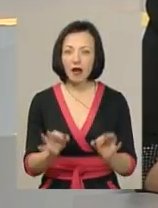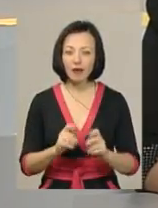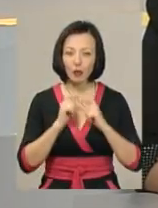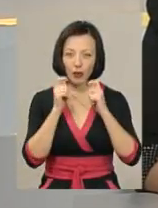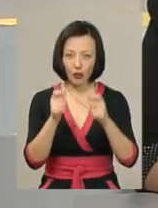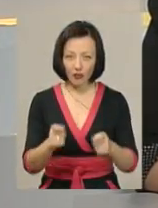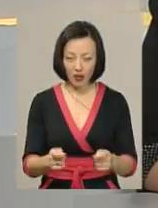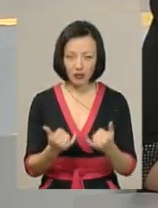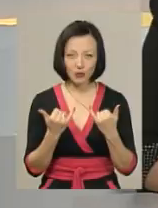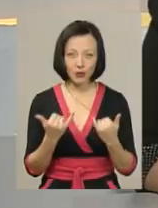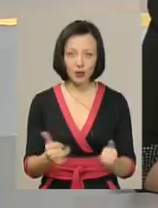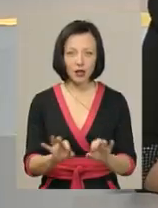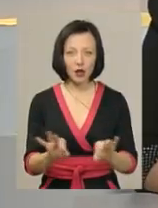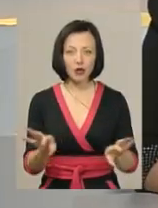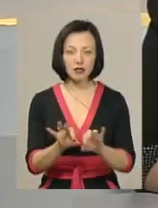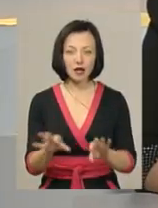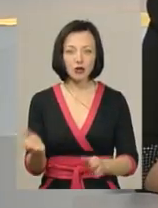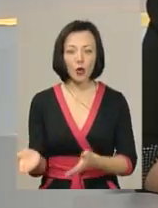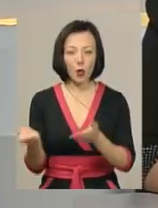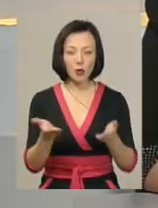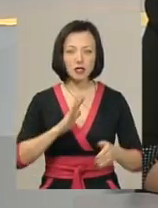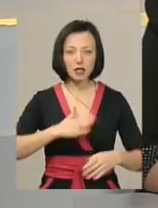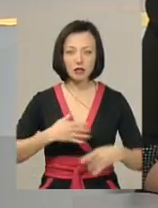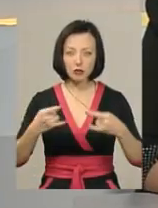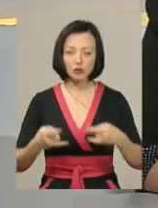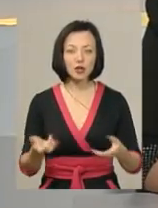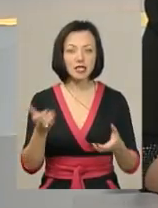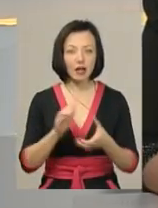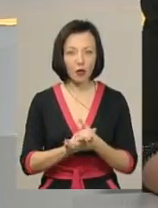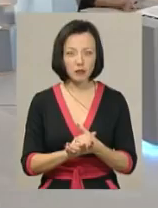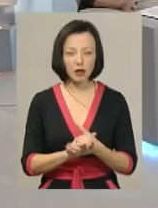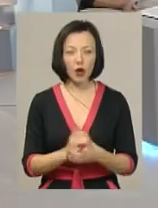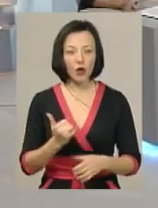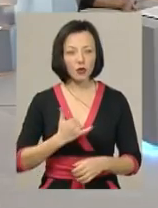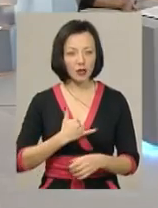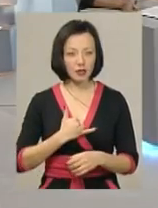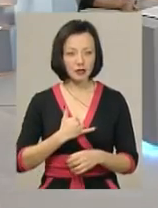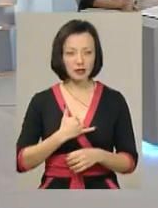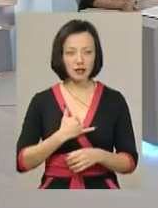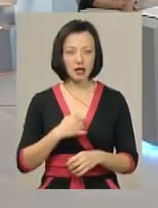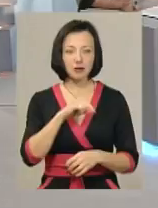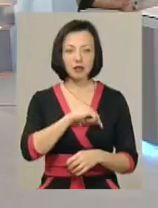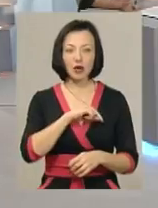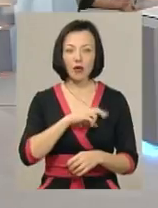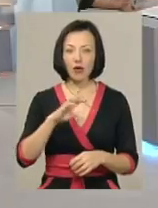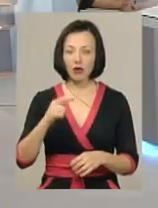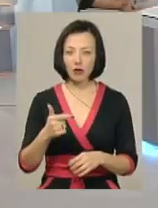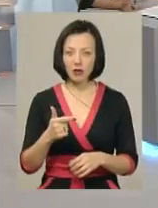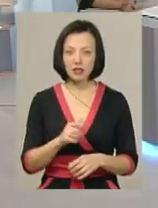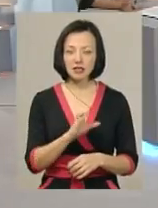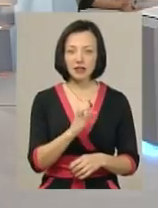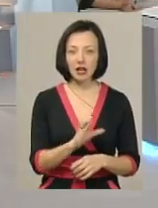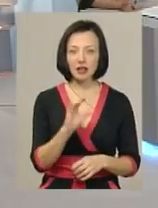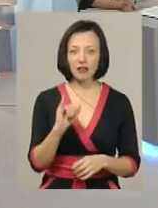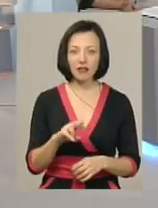подарувати сьогодні розкажуть гості нашої студії Отож Знайомтесь у нас в студії сьогодні психологи А Світлана